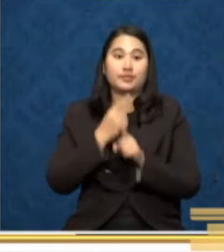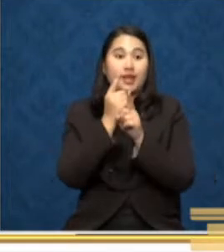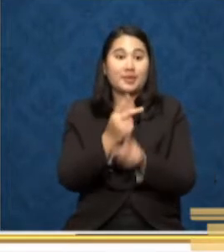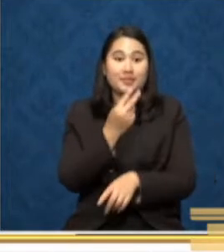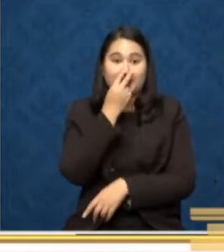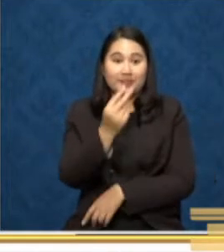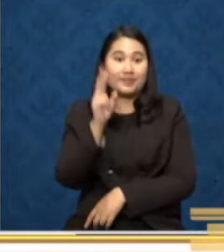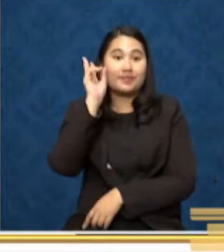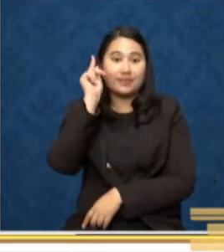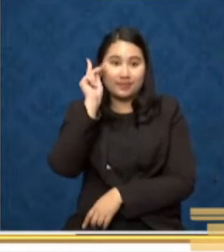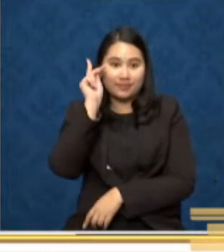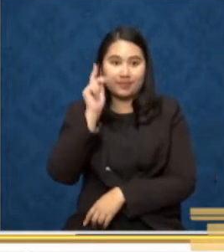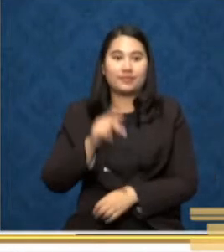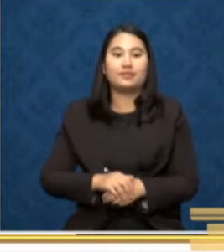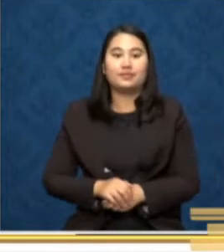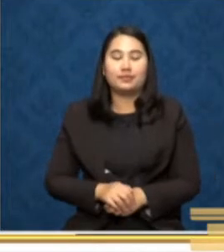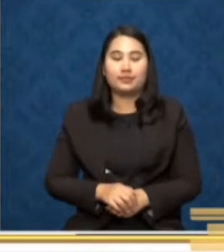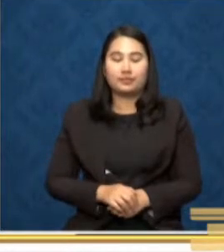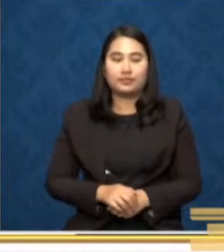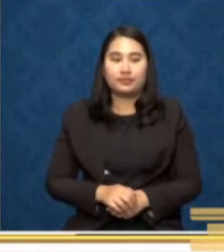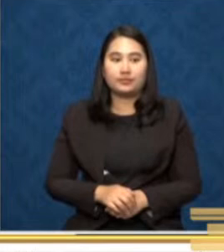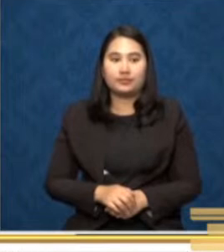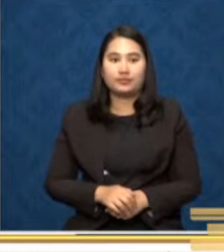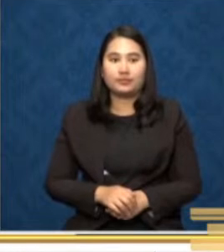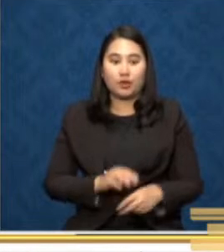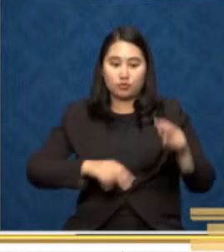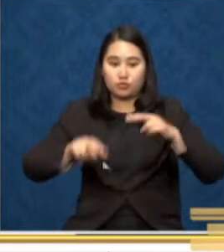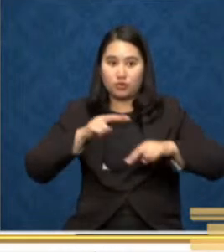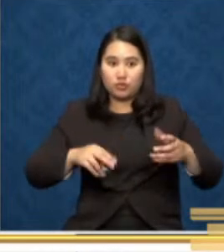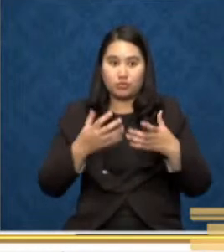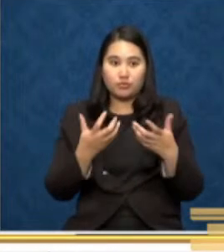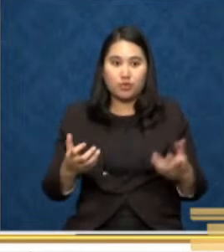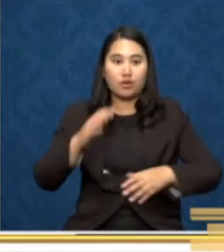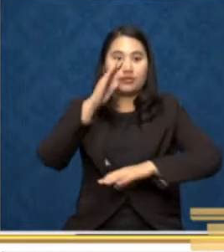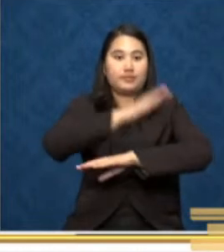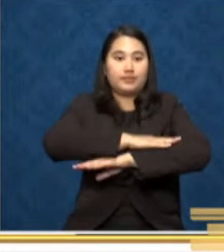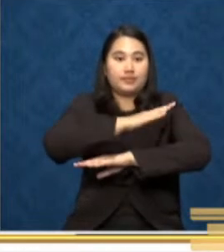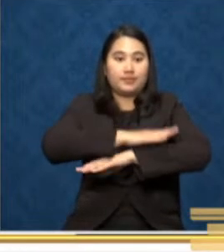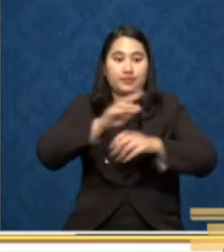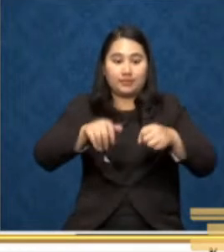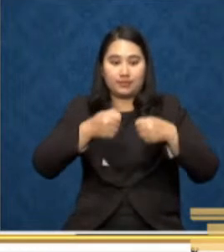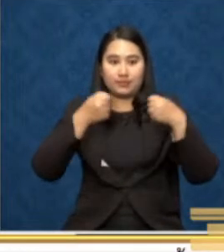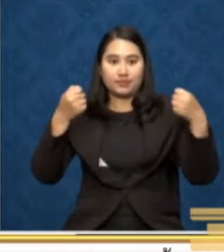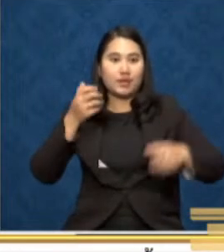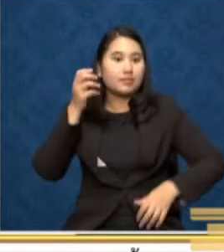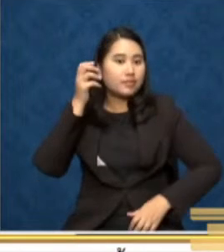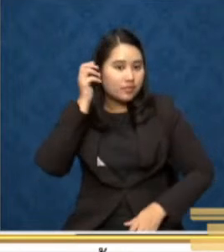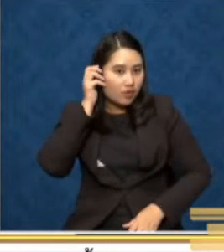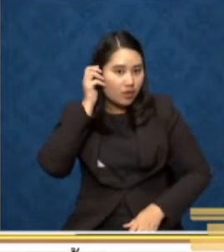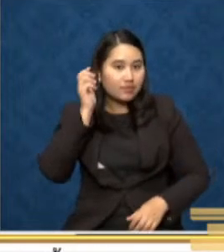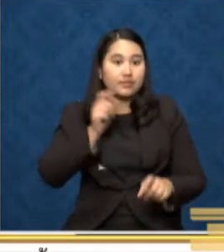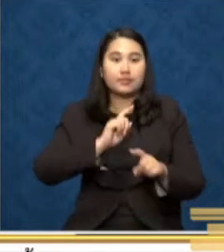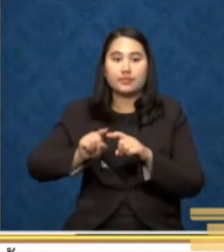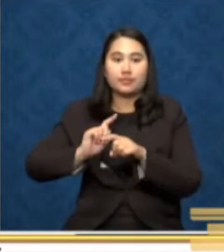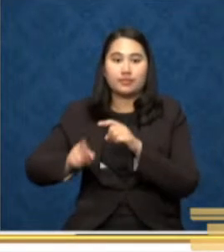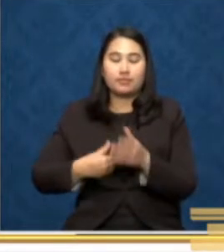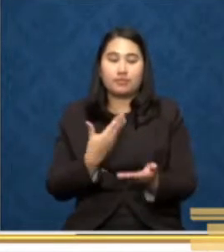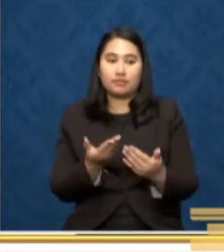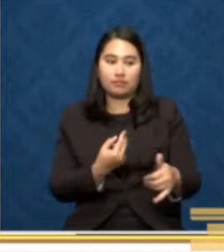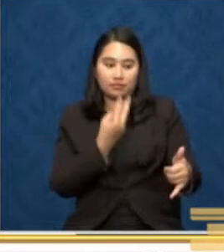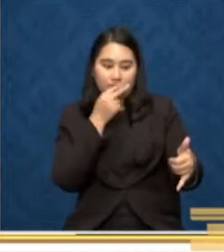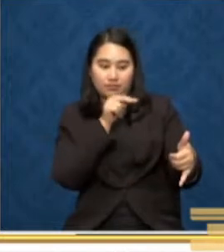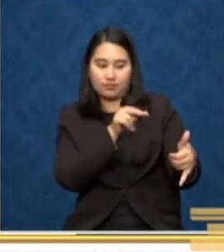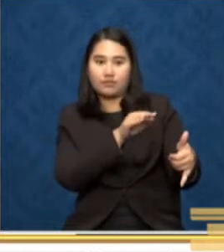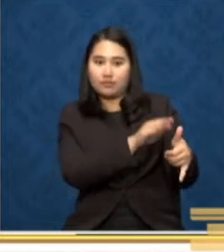วที่ผ่านมาในหลายกรณีค่ะท่านประธานตรวจสอบสิ่งพิมพ์หนังสือหรือเครื่องมือสื่อสารค่ะท่านหรือเรียกบุคคลใ